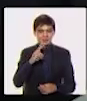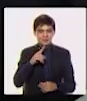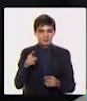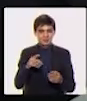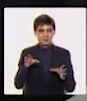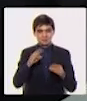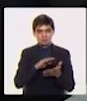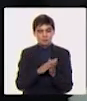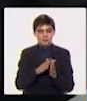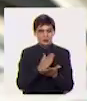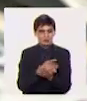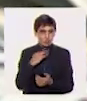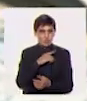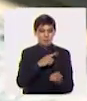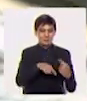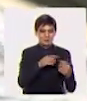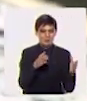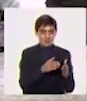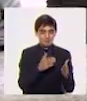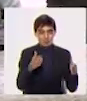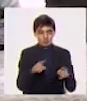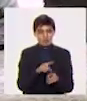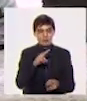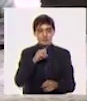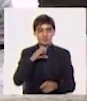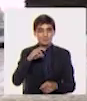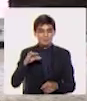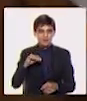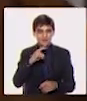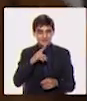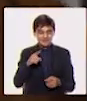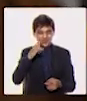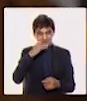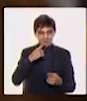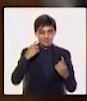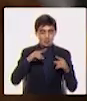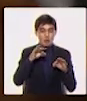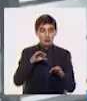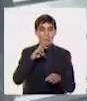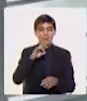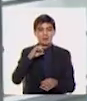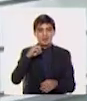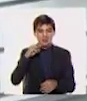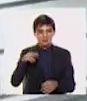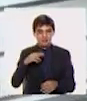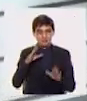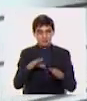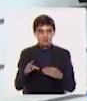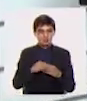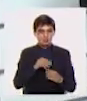көпшілігі шағын және орта бизнес компаниялары. Каспи Кизет қазақстандық өндірушілермен және әлемдік брендтермен де жұмыс жасайды.